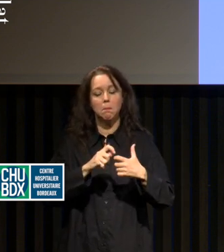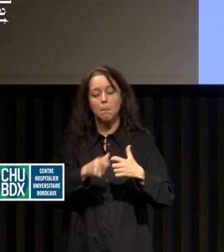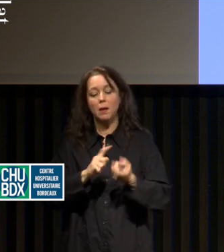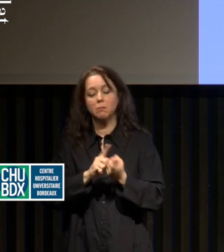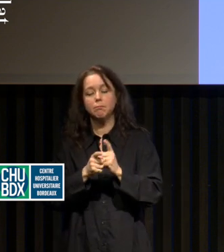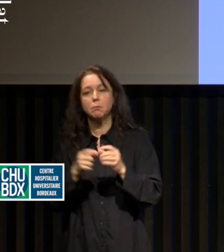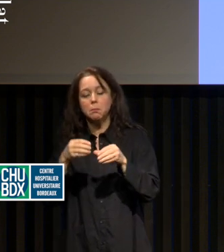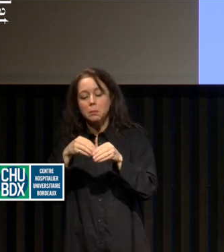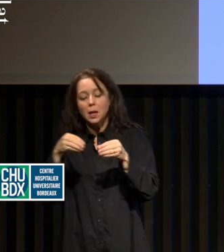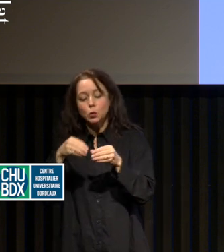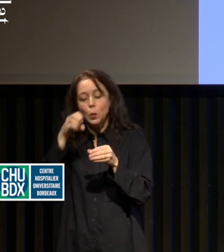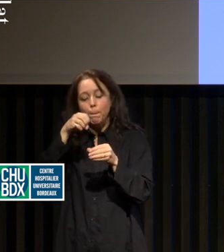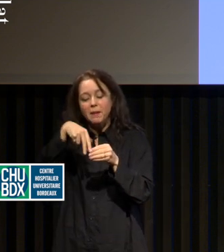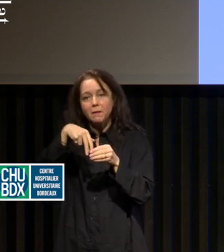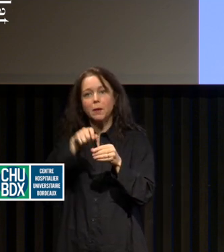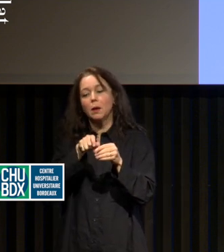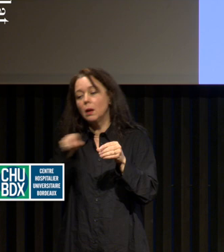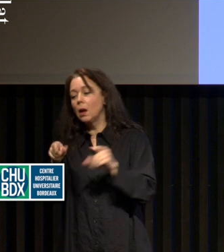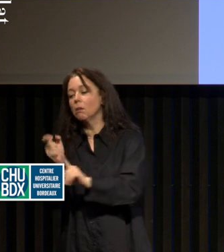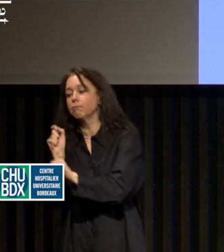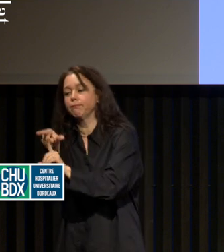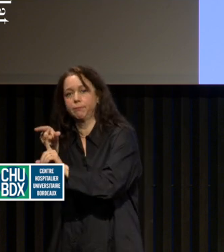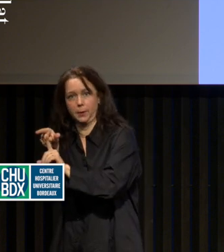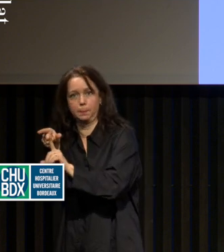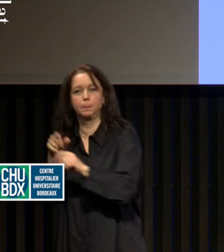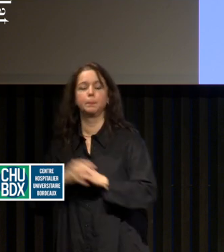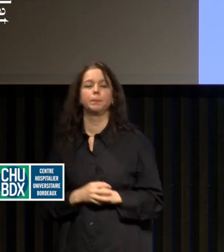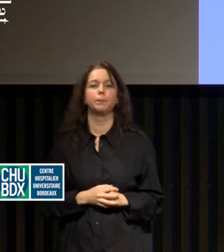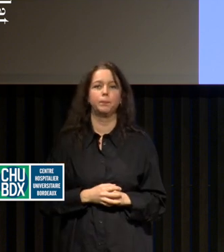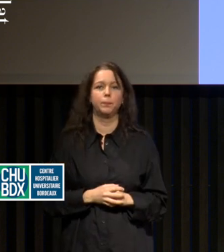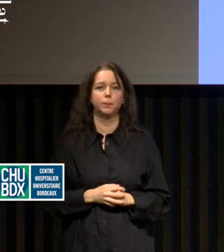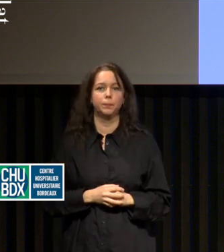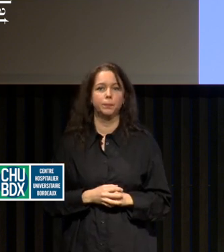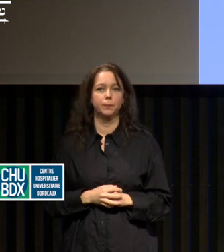va ingérer ce microbiote, cette transplantation de microbiote.